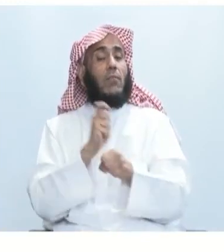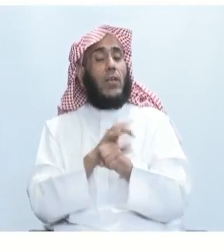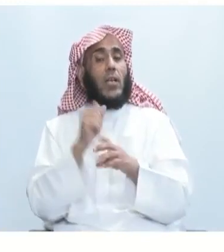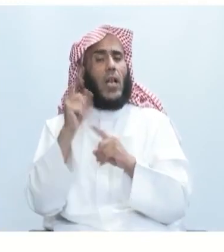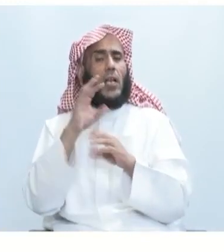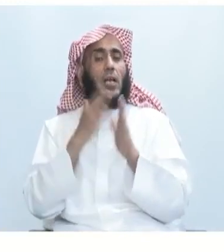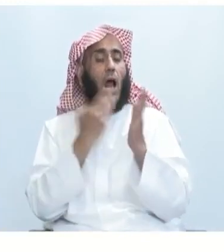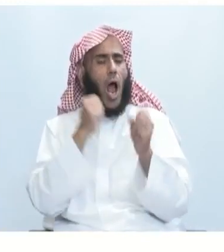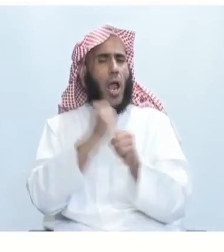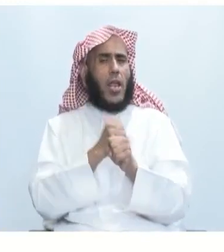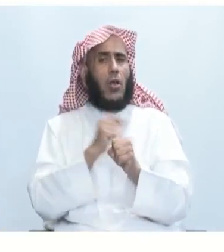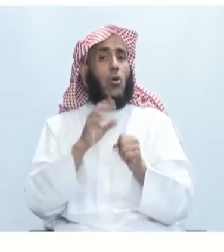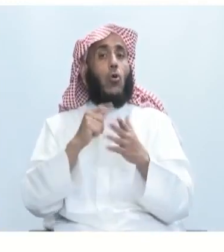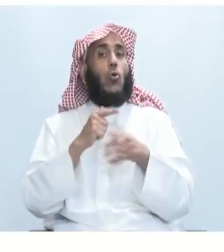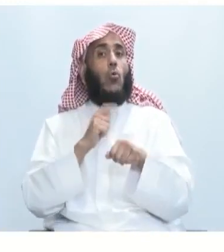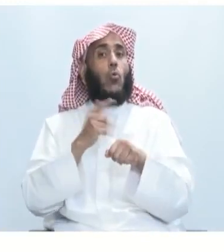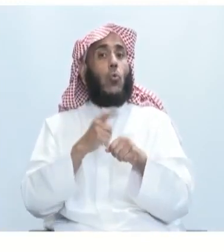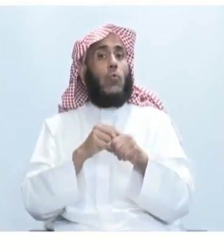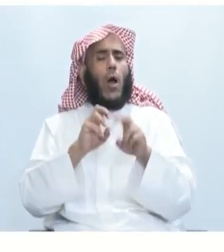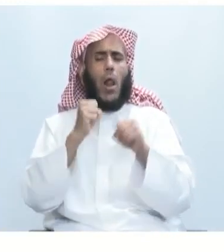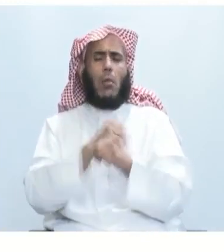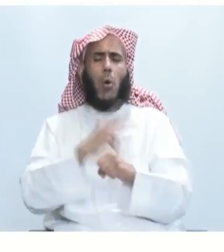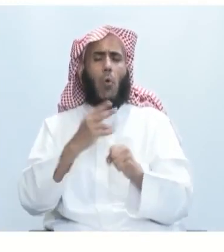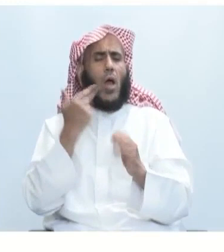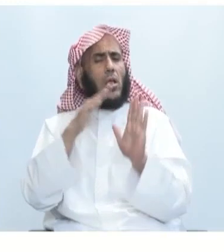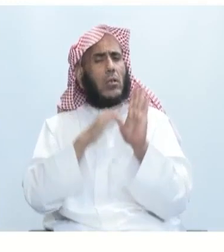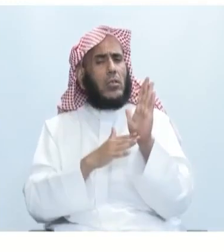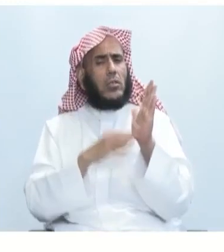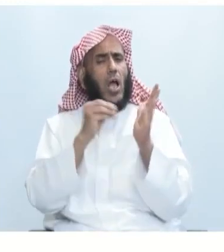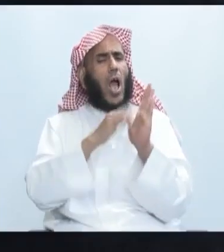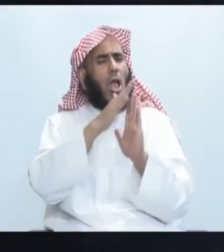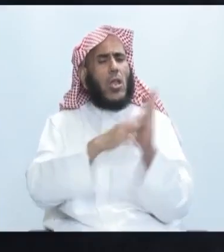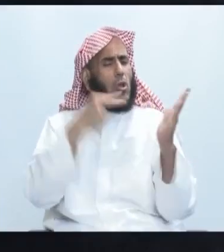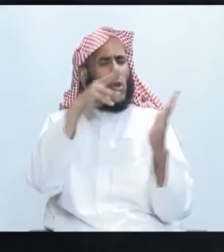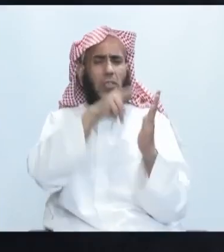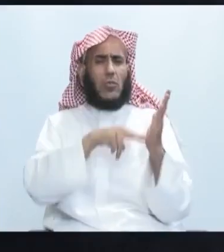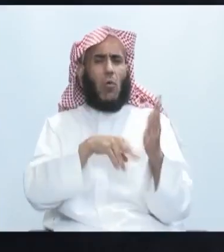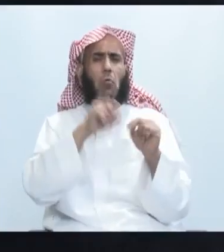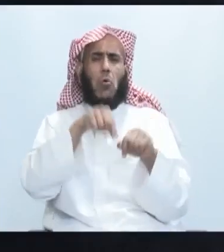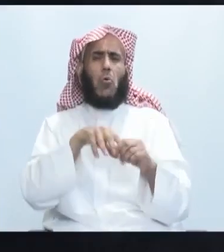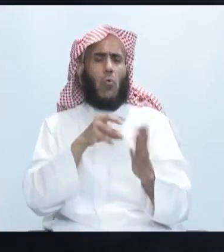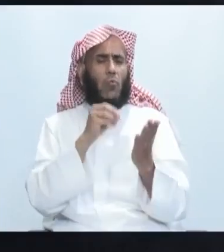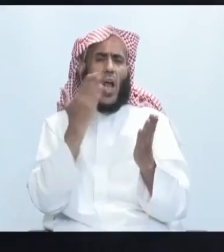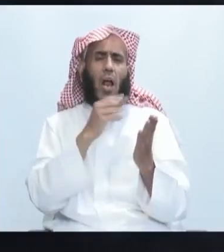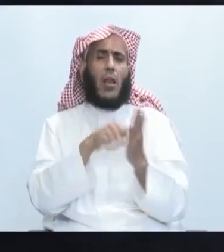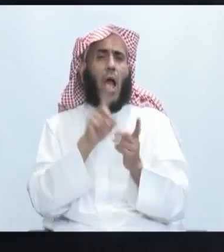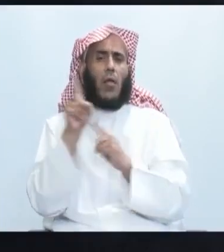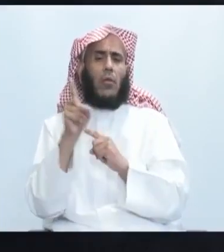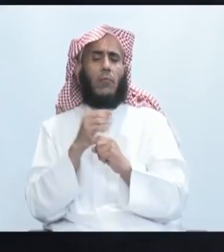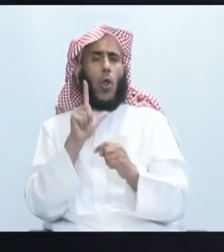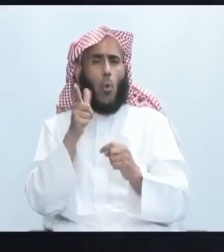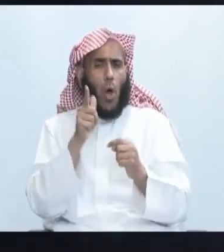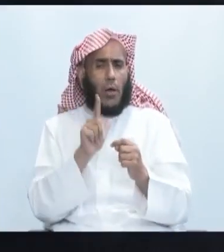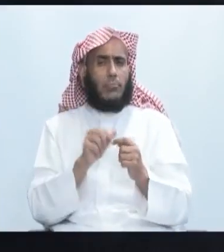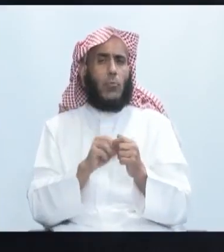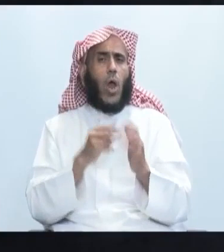الموقف القرائي اي نص من النصوص له ظروف لموقف قرائي لاحظ هنا فيه لغه